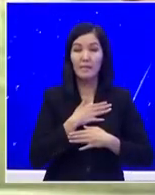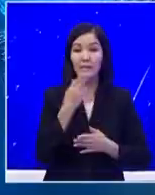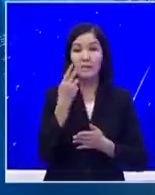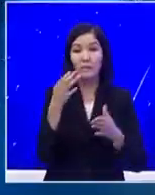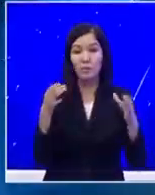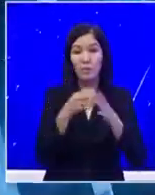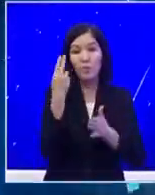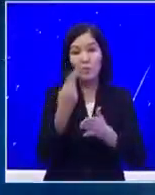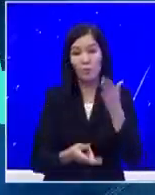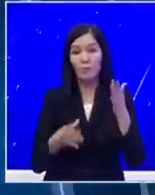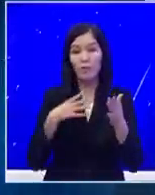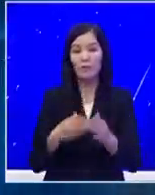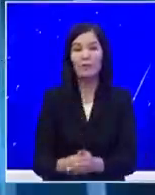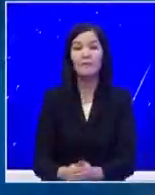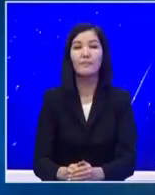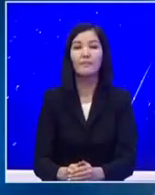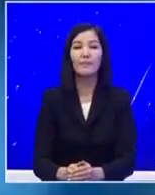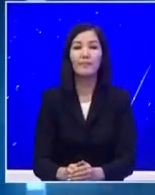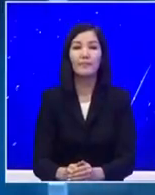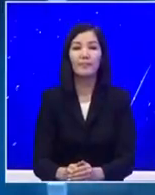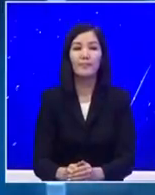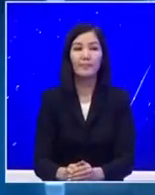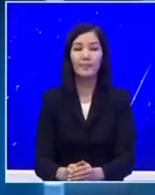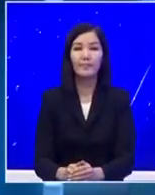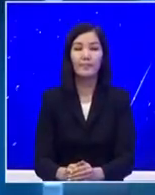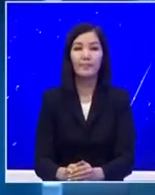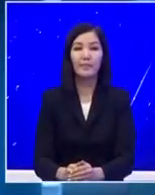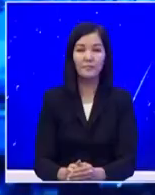қалды. Жарқын Нұрланұлы, жетсу ақпараттар қызметі.